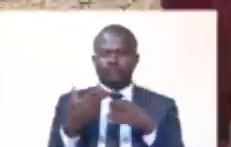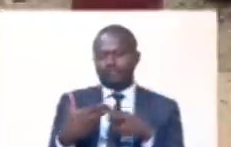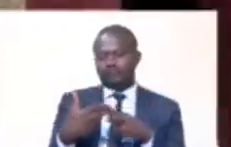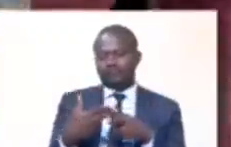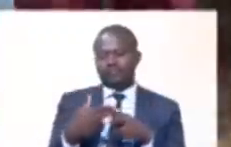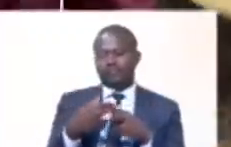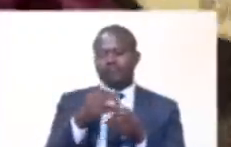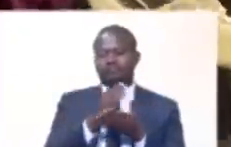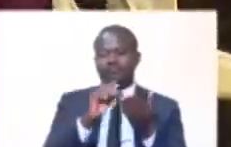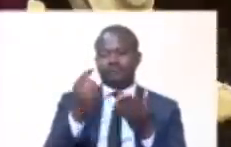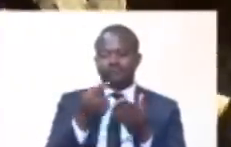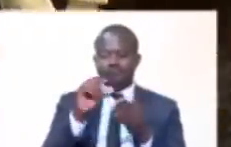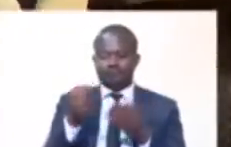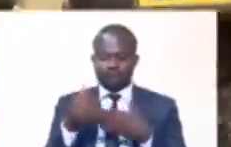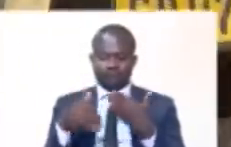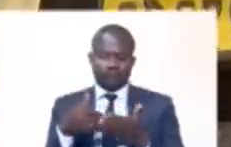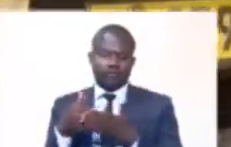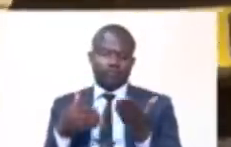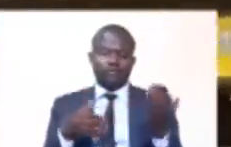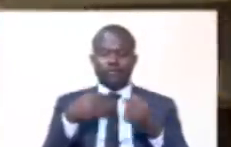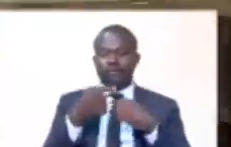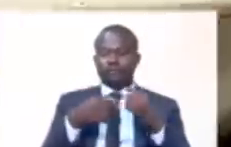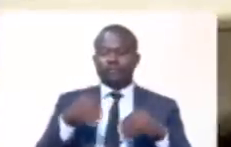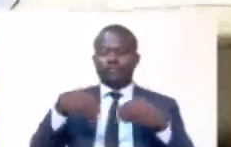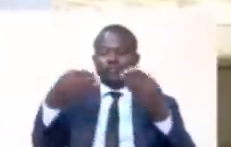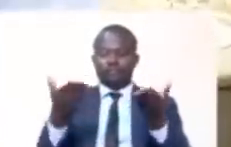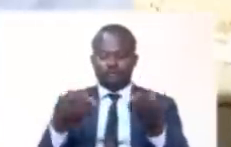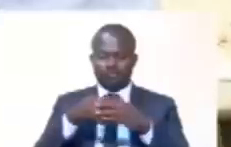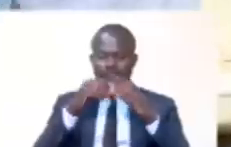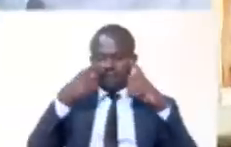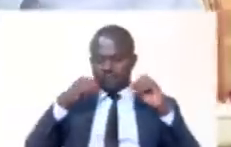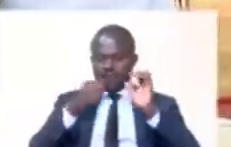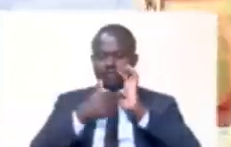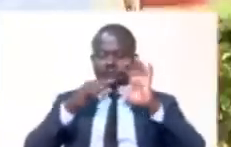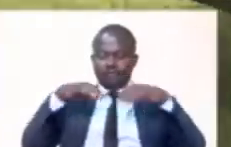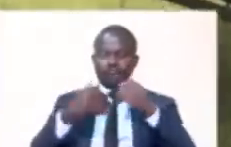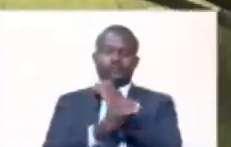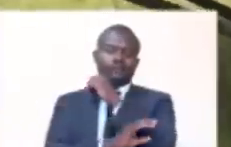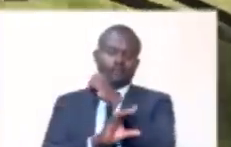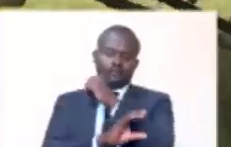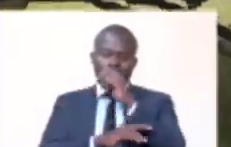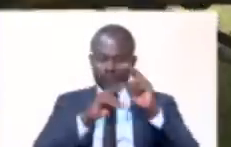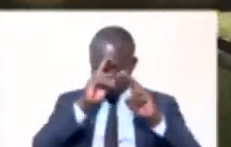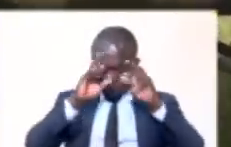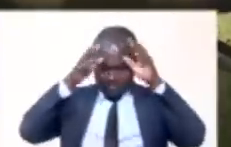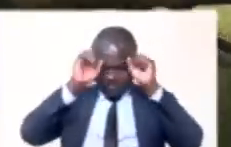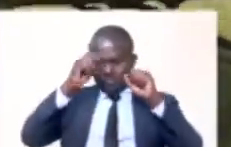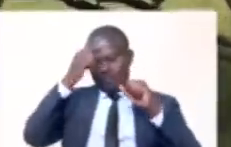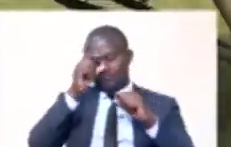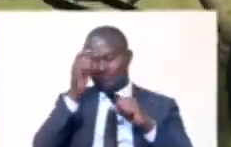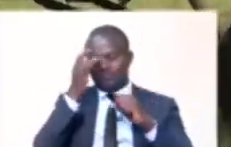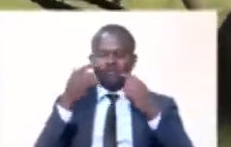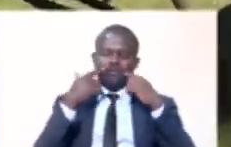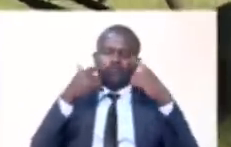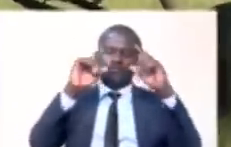imwe, naho dozi ishimangira nayo ikaba ikomeje gutangwa. Mu ijambo rigaragaza uko igihugu gihagaze, Perezida Kagame yavuze ko uyu